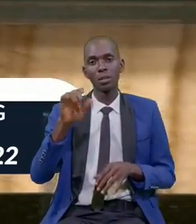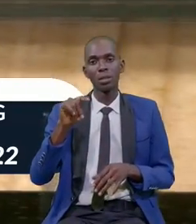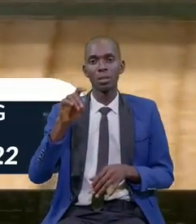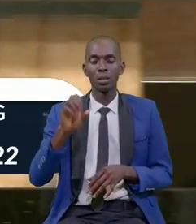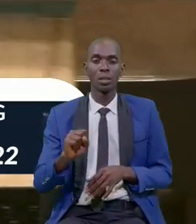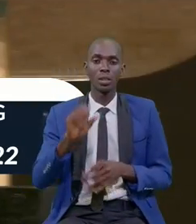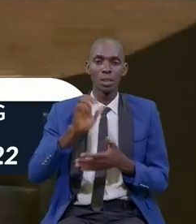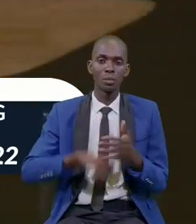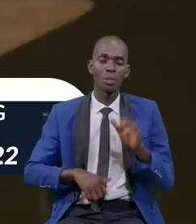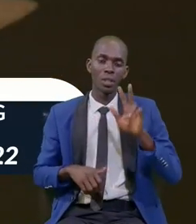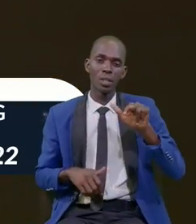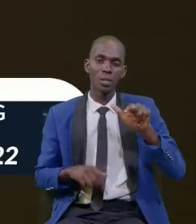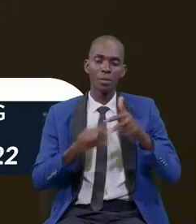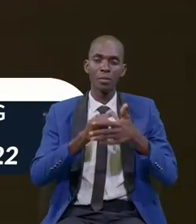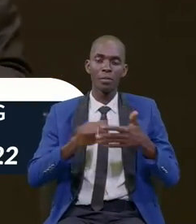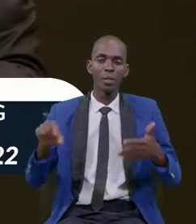43. Actes 13,